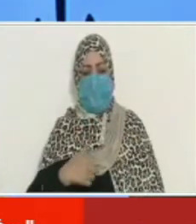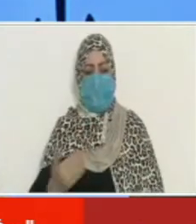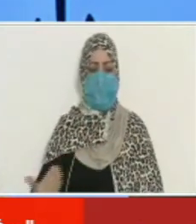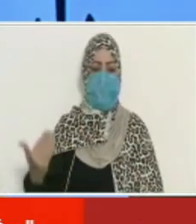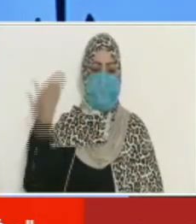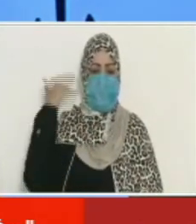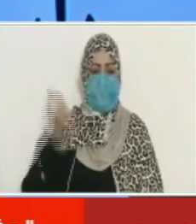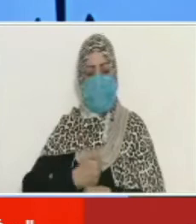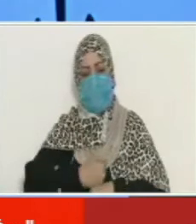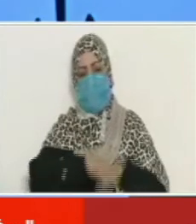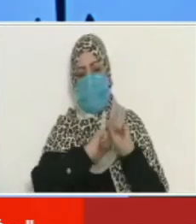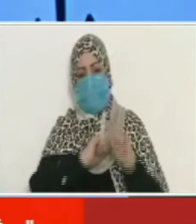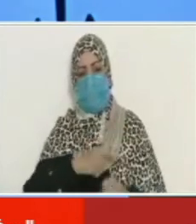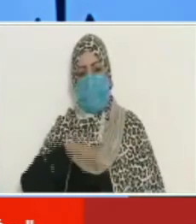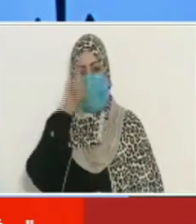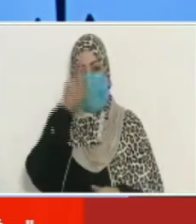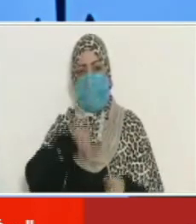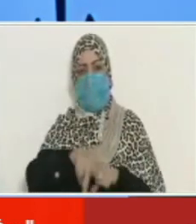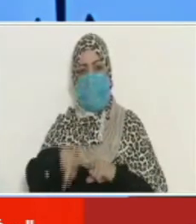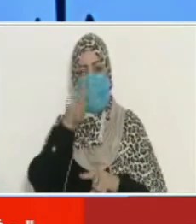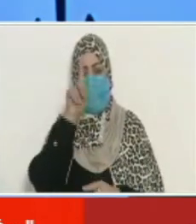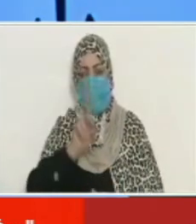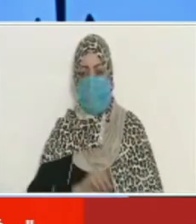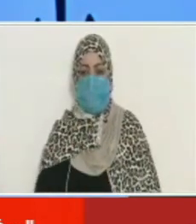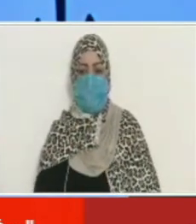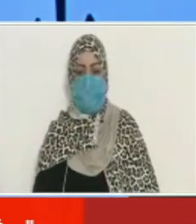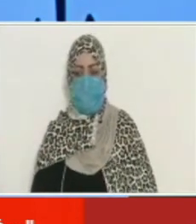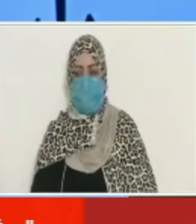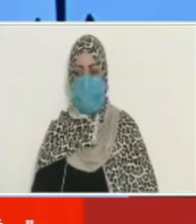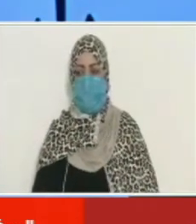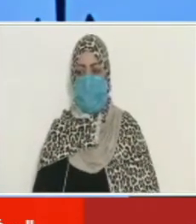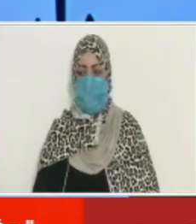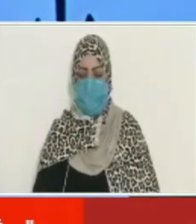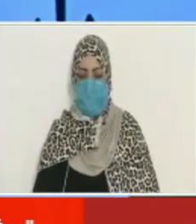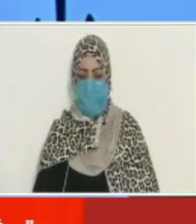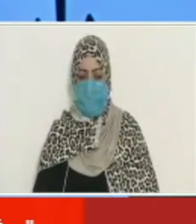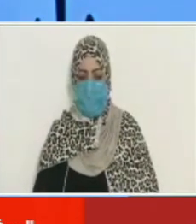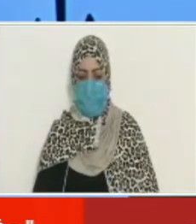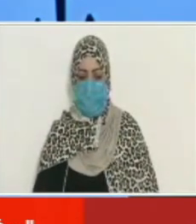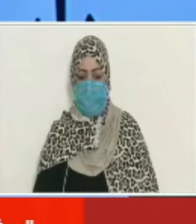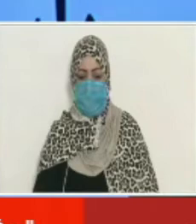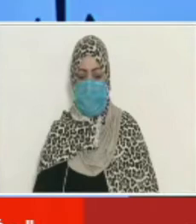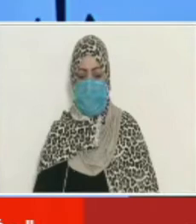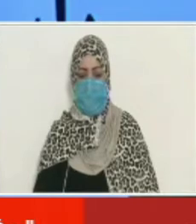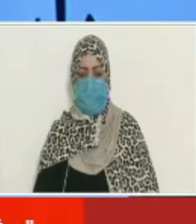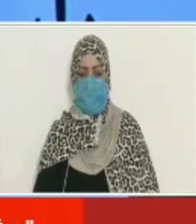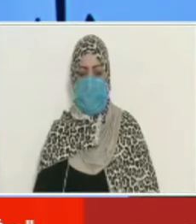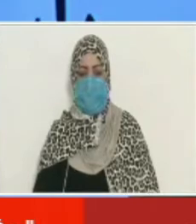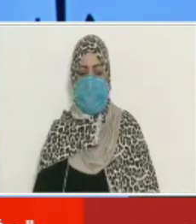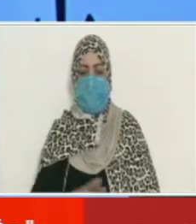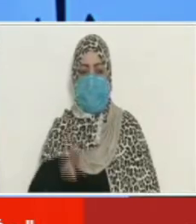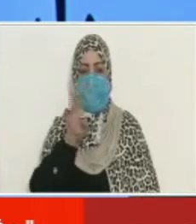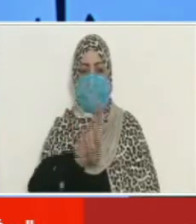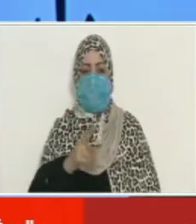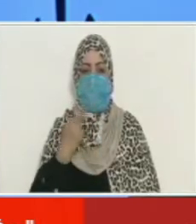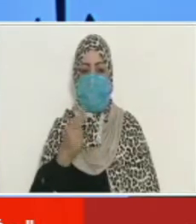كان ايضا سؤال للاخ عمران، كان عندنا عن مساله شخص توفي عن زوجة واثنين من